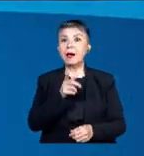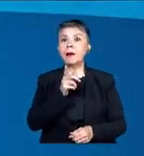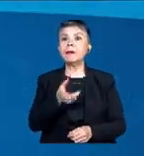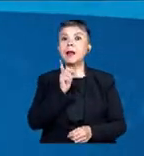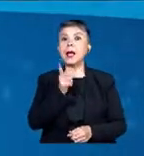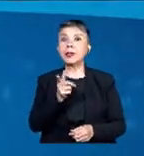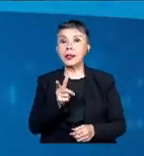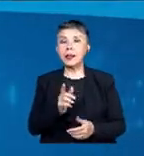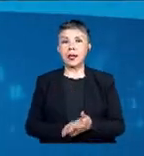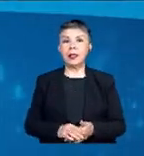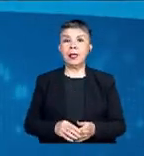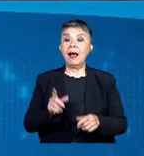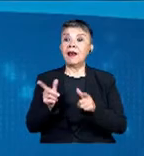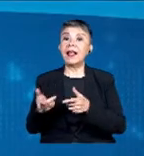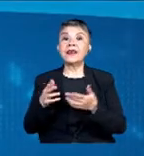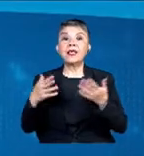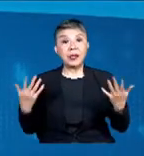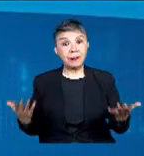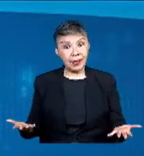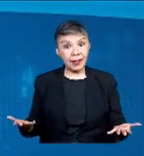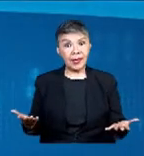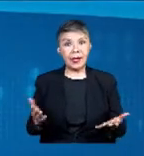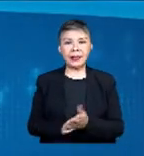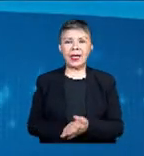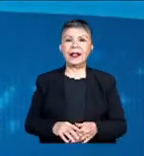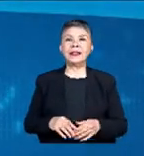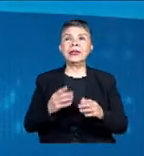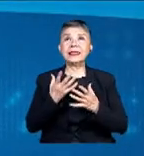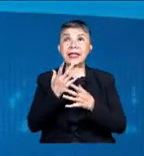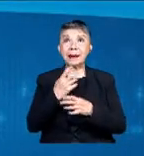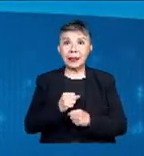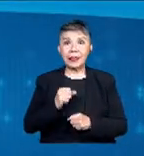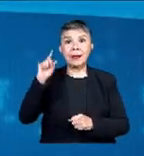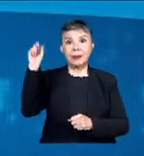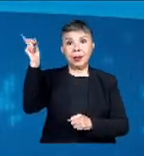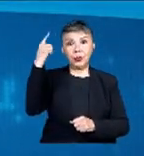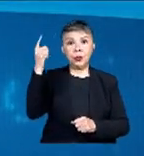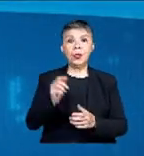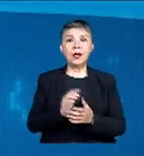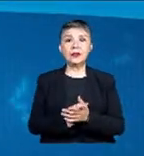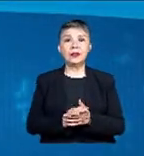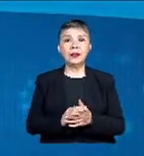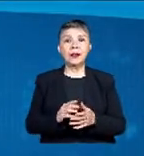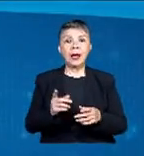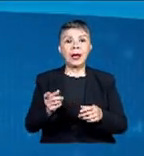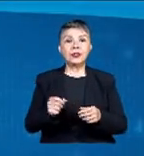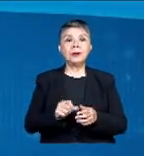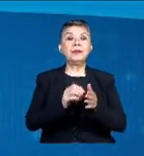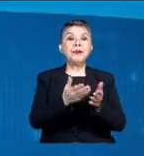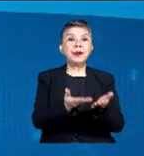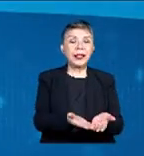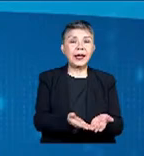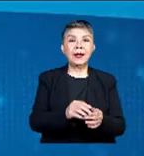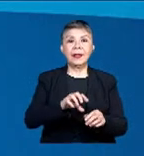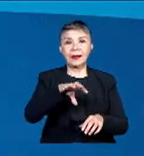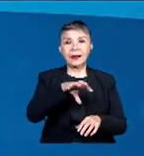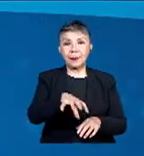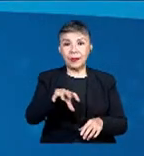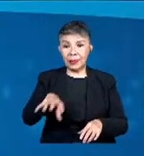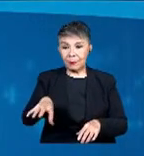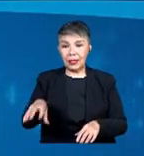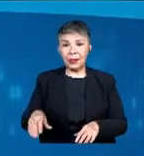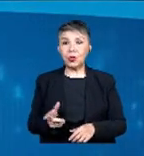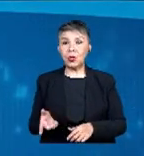pelatihan yang mereka butuhkan. Nah, sayangnya dari pemerintah ini tidak semua tempat-tempat pelatihan ini terakomodir dengan